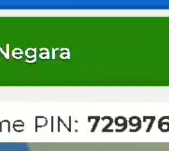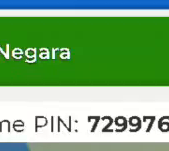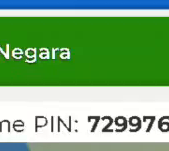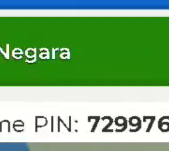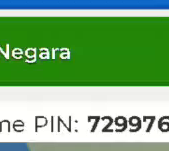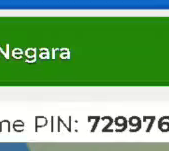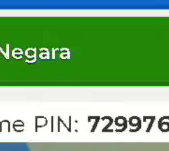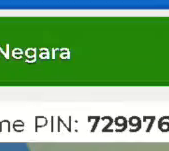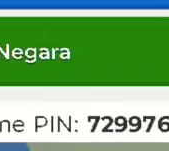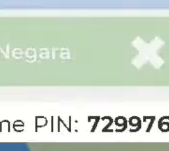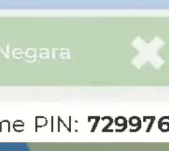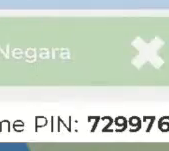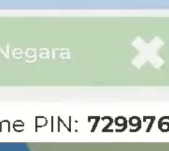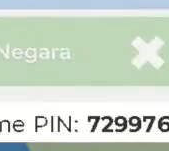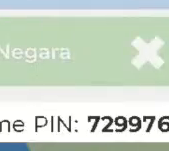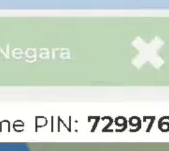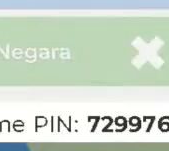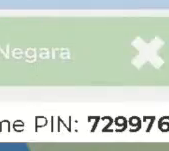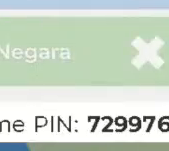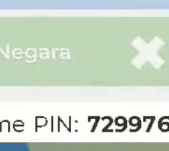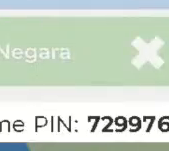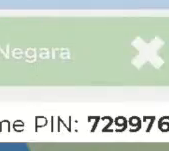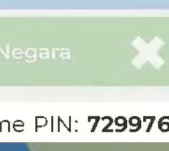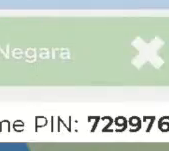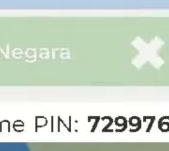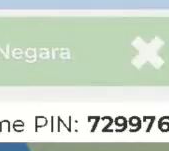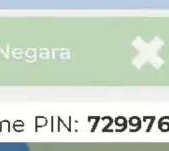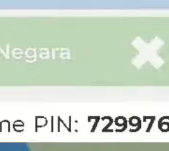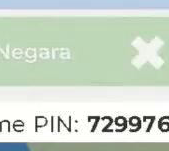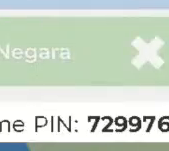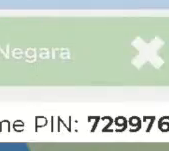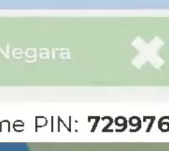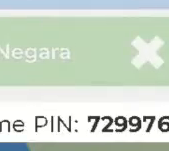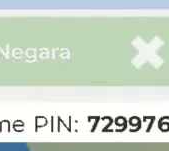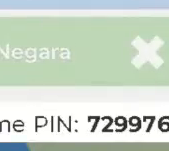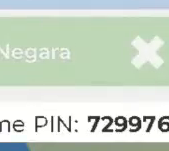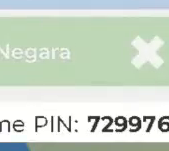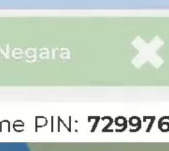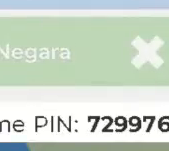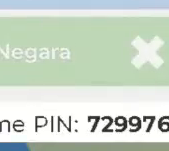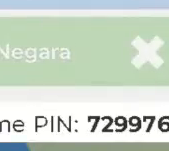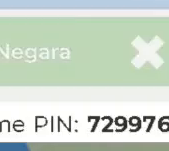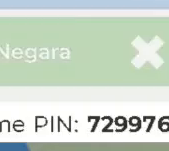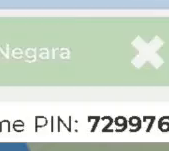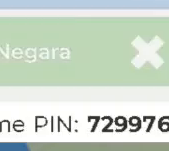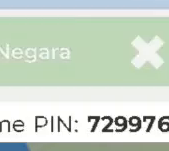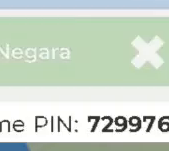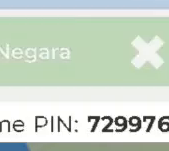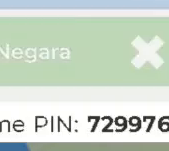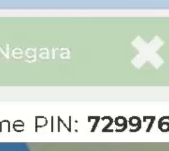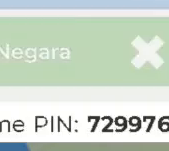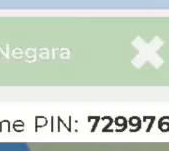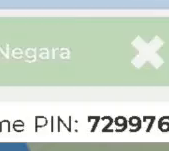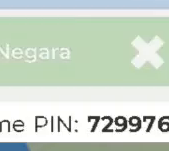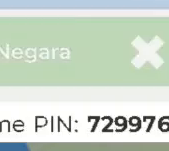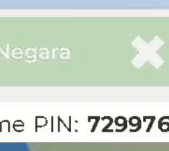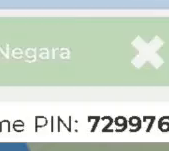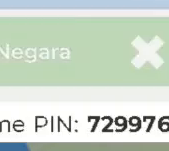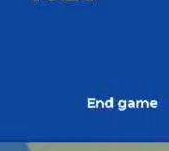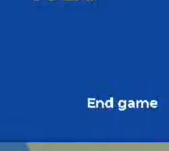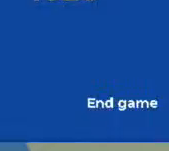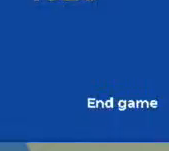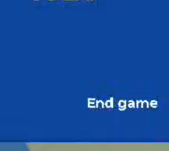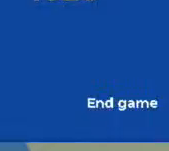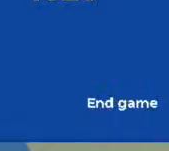321 Oke APBN adalah singkatan dari anggaran pendapatan dan belanja negara